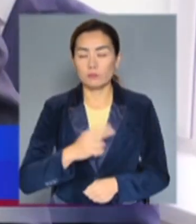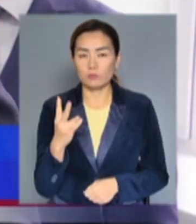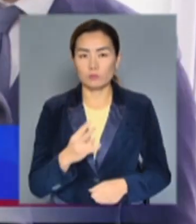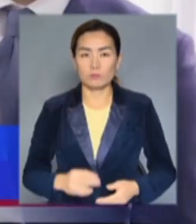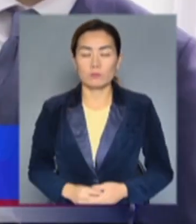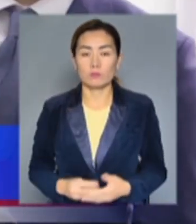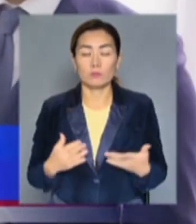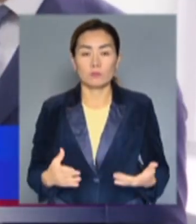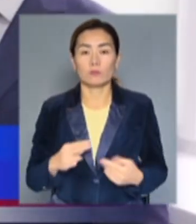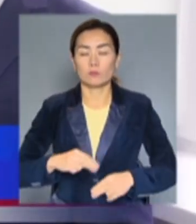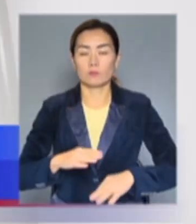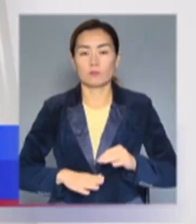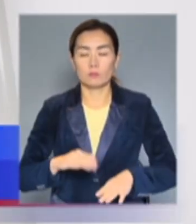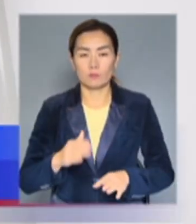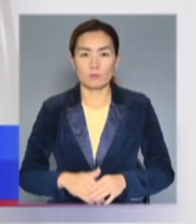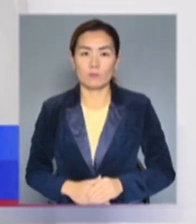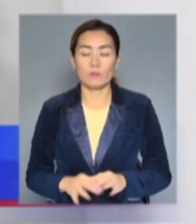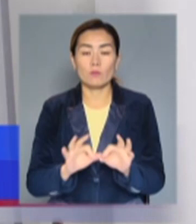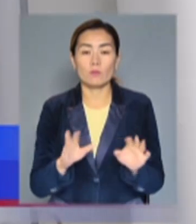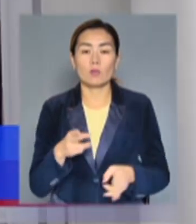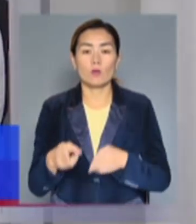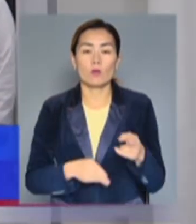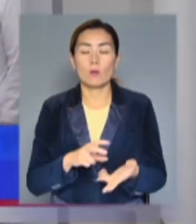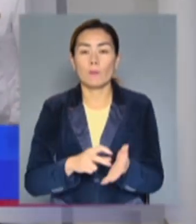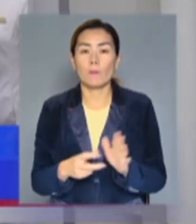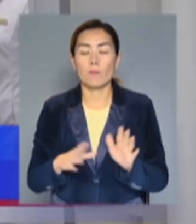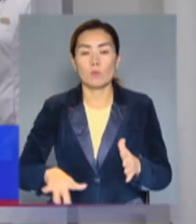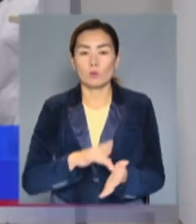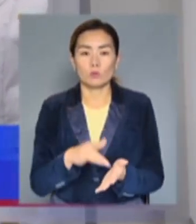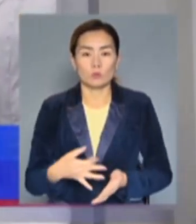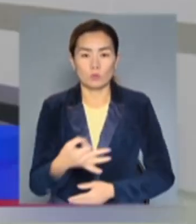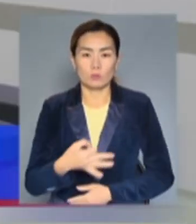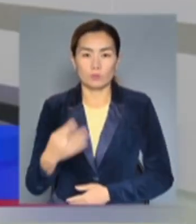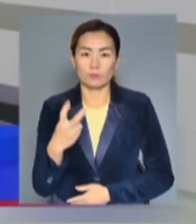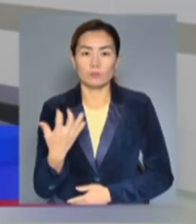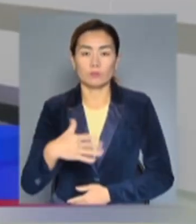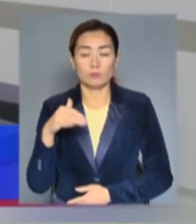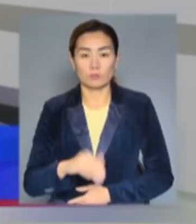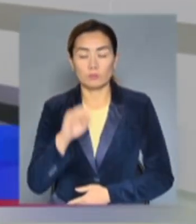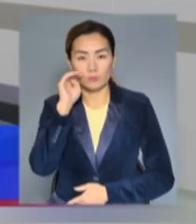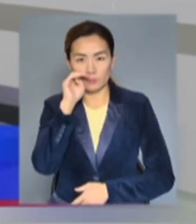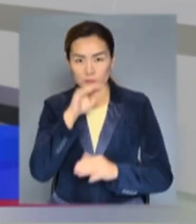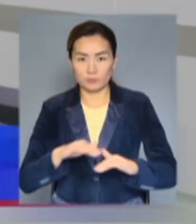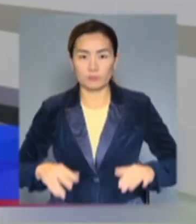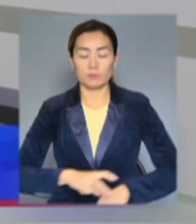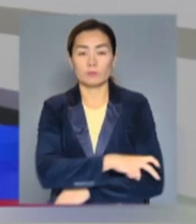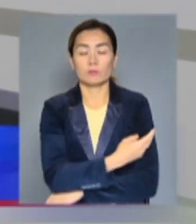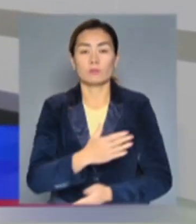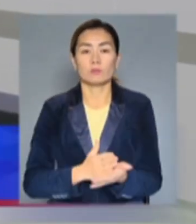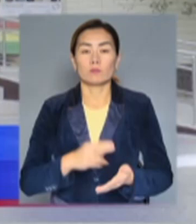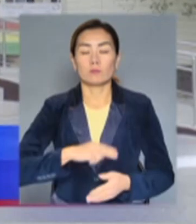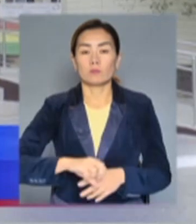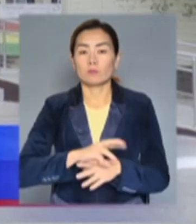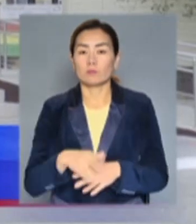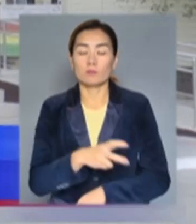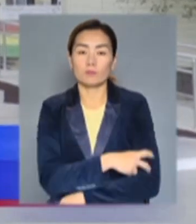керек. Әрине, соған біз жұмыстанамыз. Айта кетейік, хирургиялық бөлімше қала мен облыстың 250 мыңнан астам балаларын медициналық қызметпен